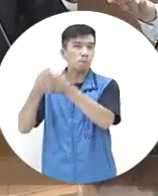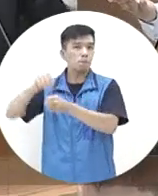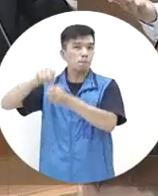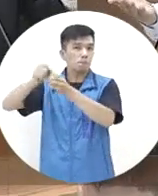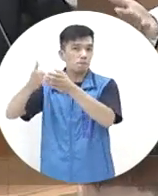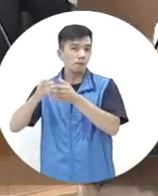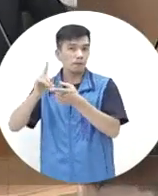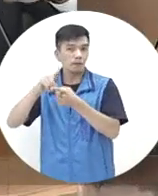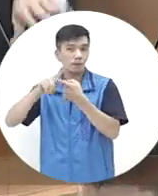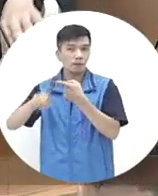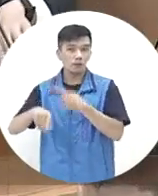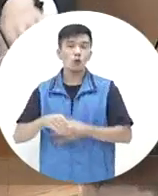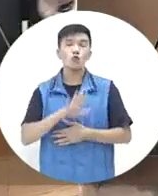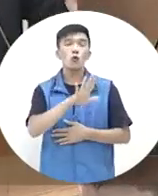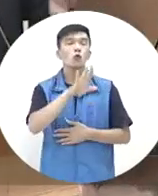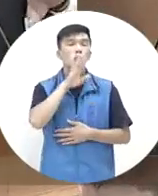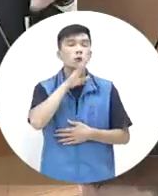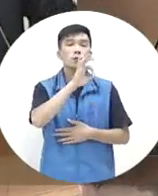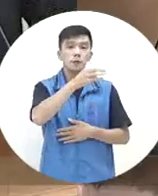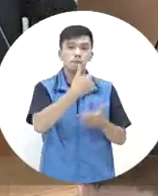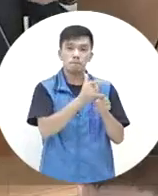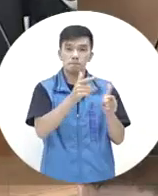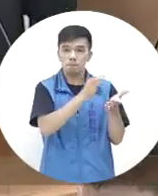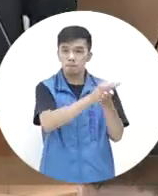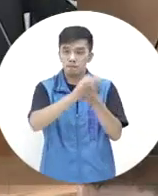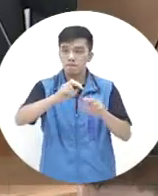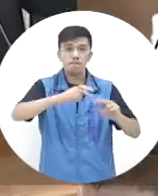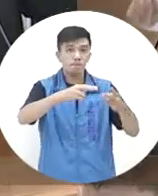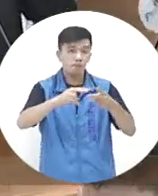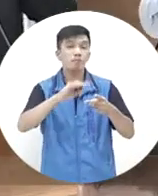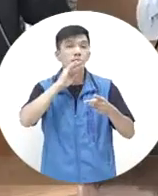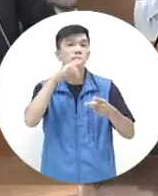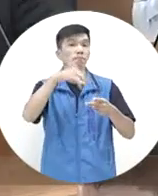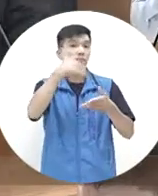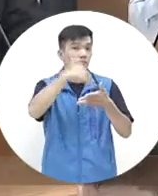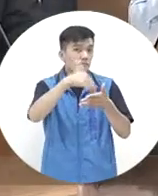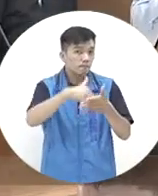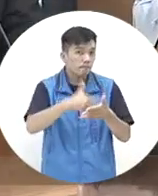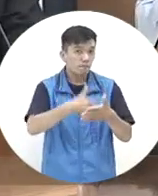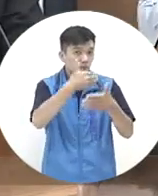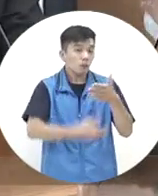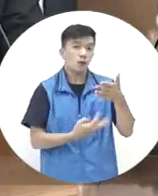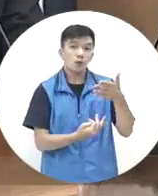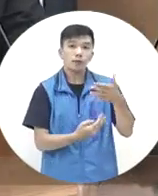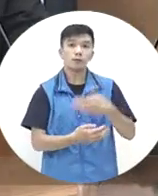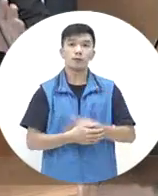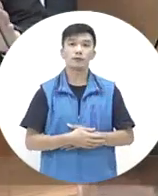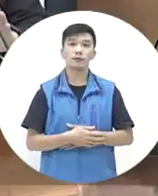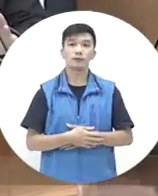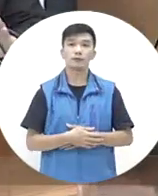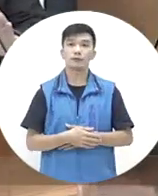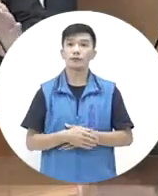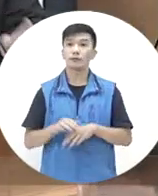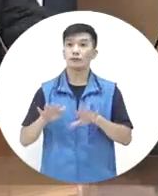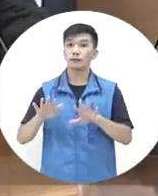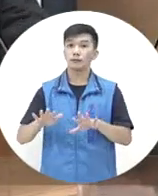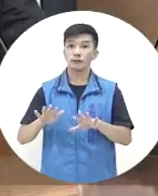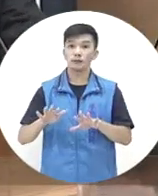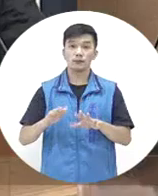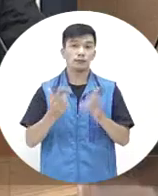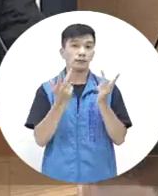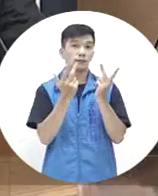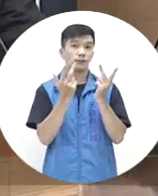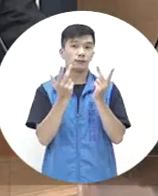务修正规划嘛，啊，到底阮财务的市场是要偌济啊？那边有。 但是我是希望啦，因为哦，我们新北市政府哦，过去